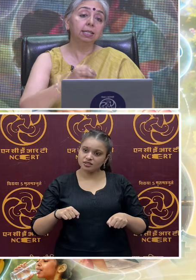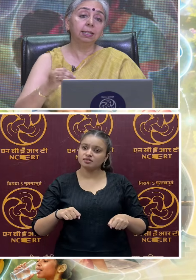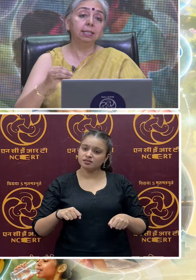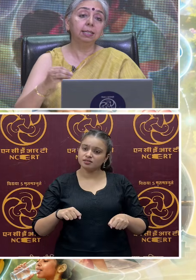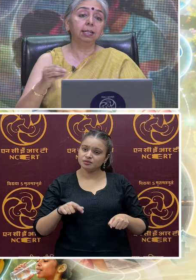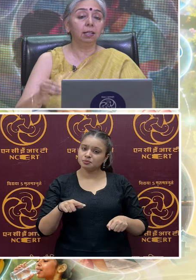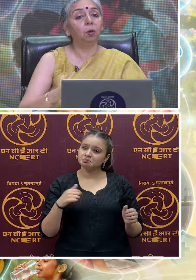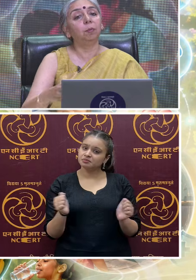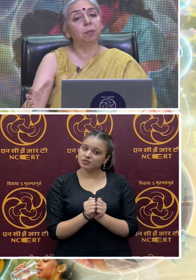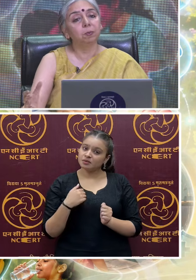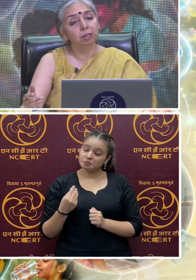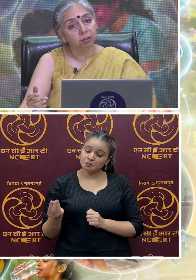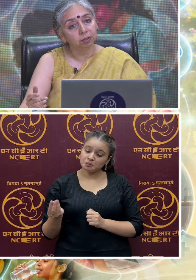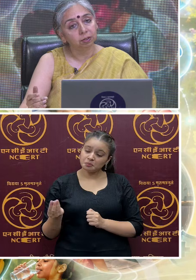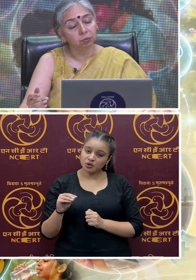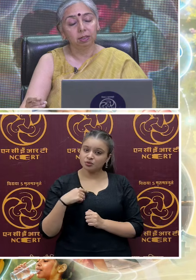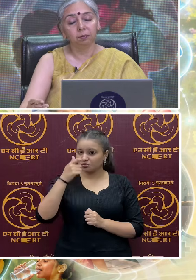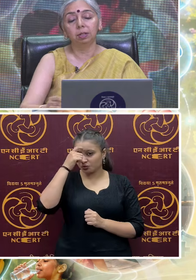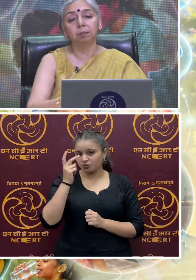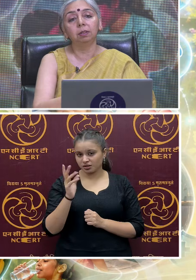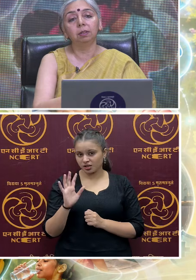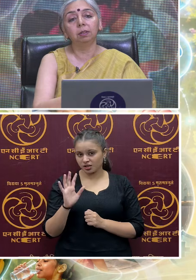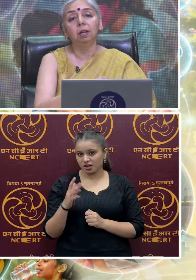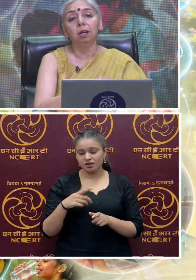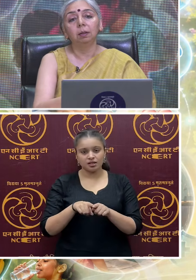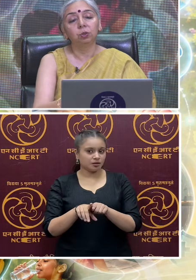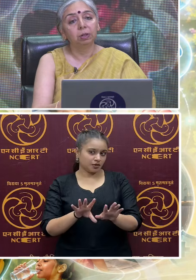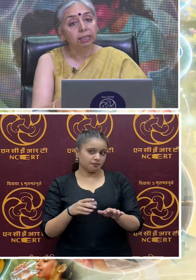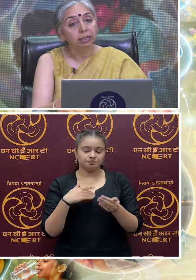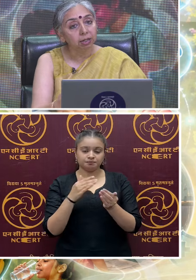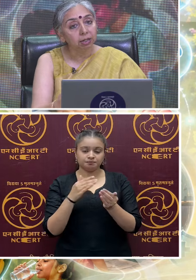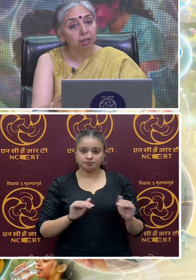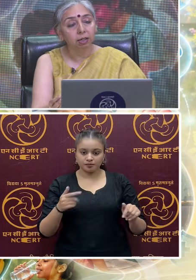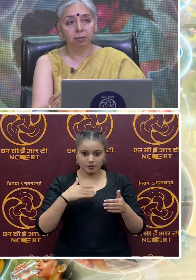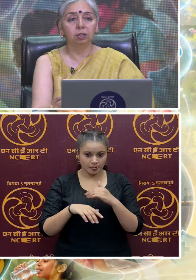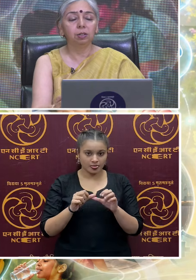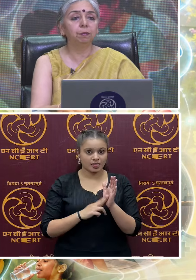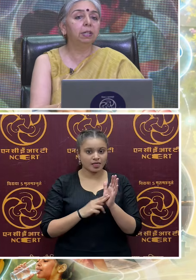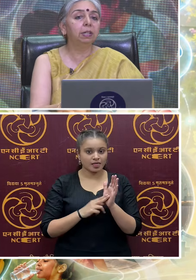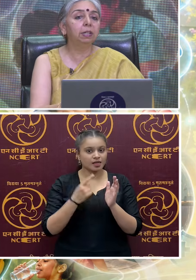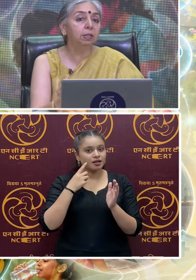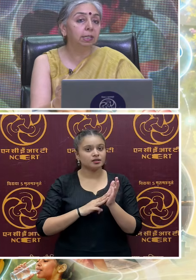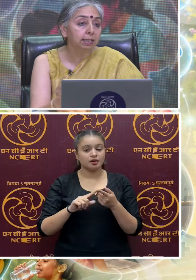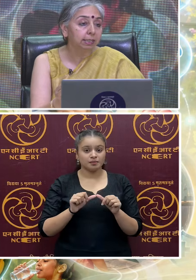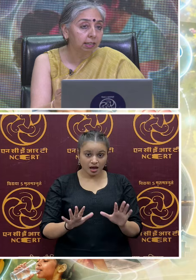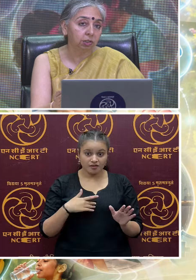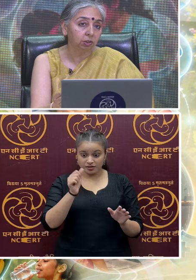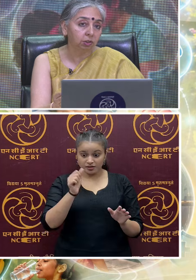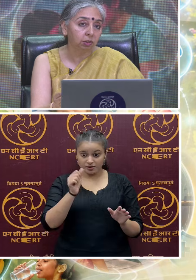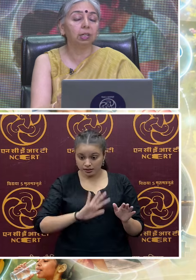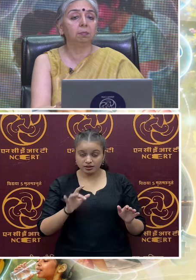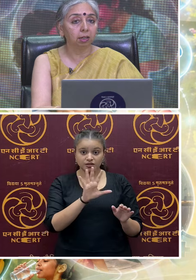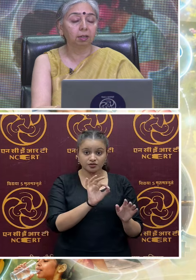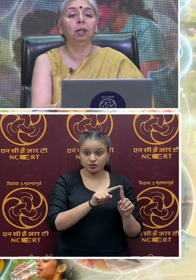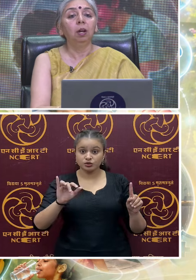बट उसके साथ साथ हमें और प्रॉब्लम्स भी देखने को मिलती हैं। फॉर एग्ज़ाम्पल बच्चों में अनीमिया है, हमारे देश के 50 to 60%